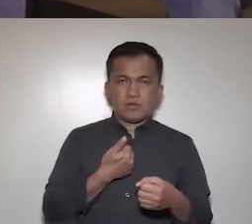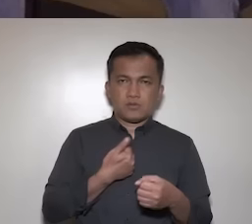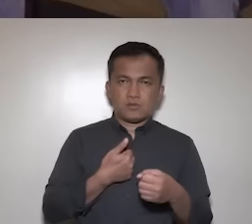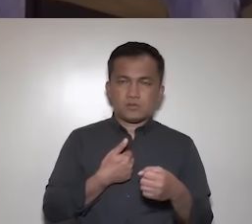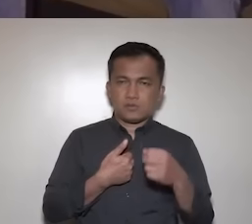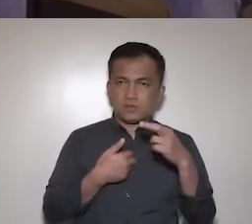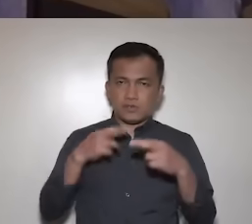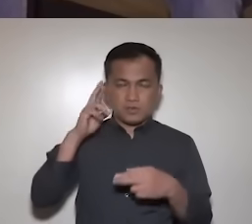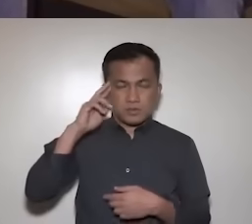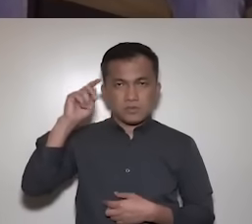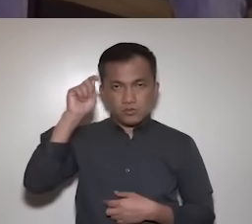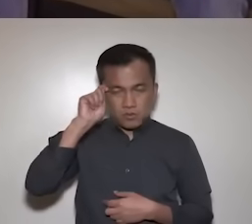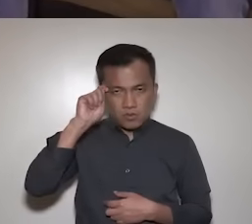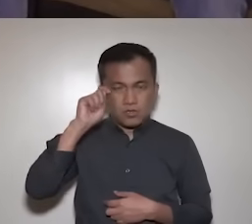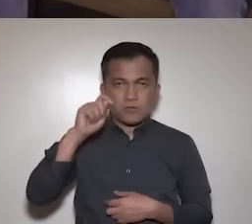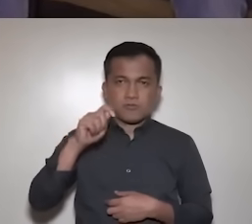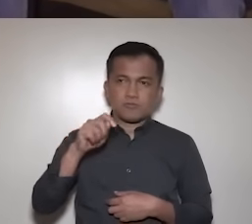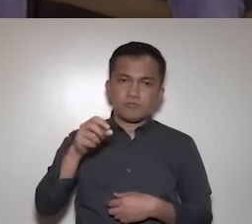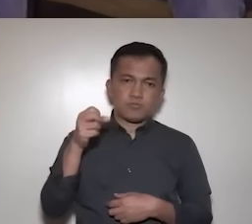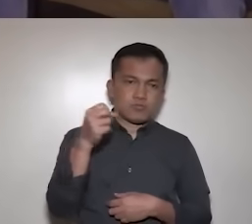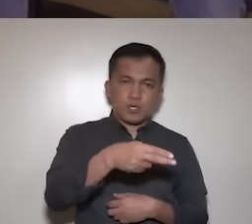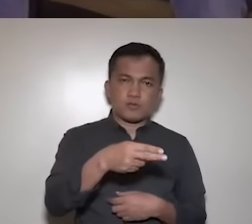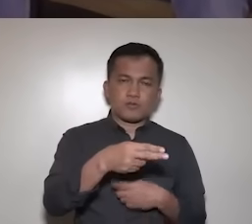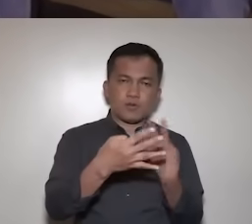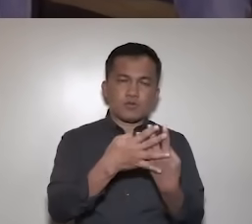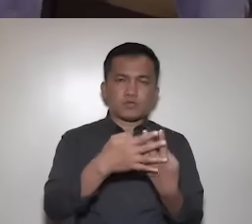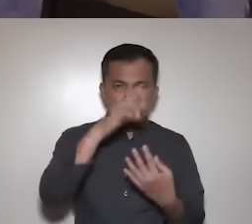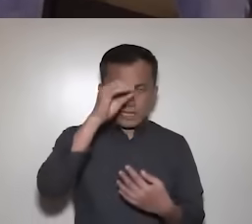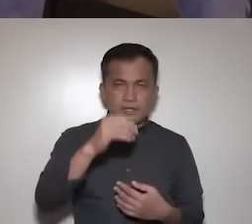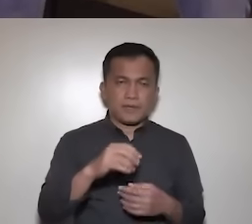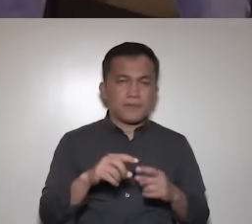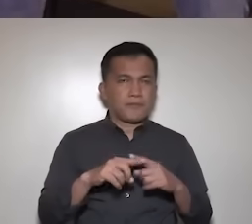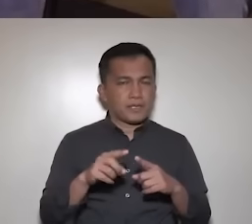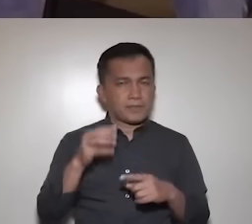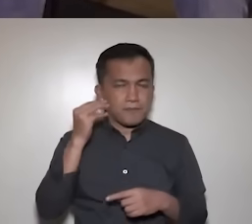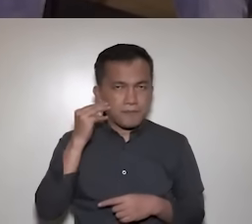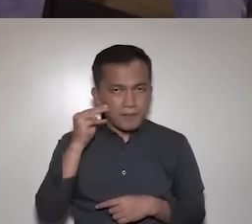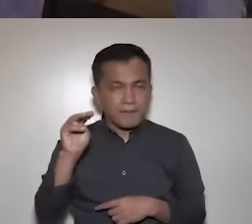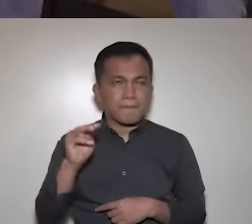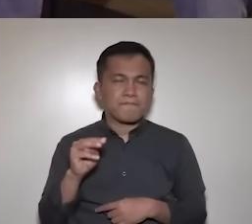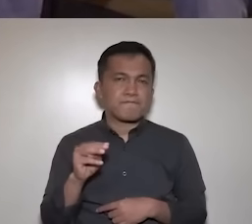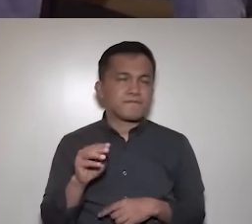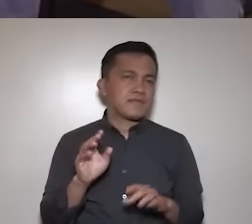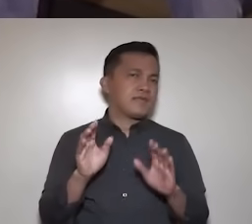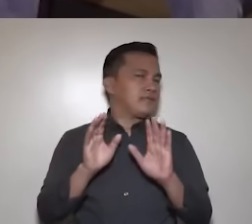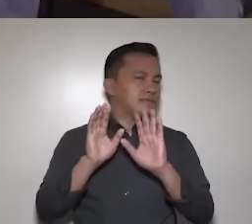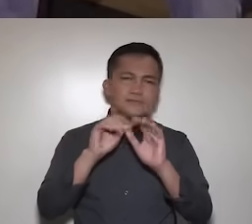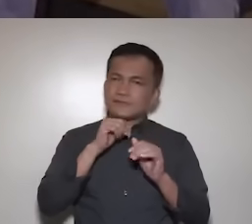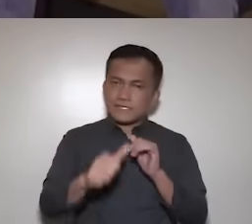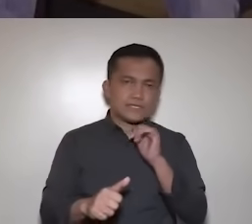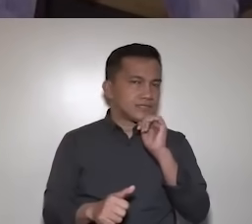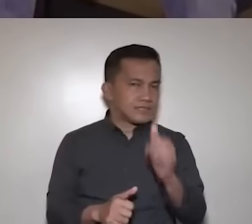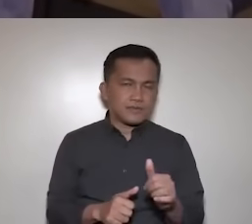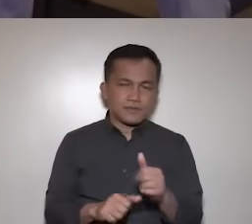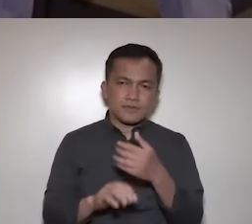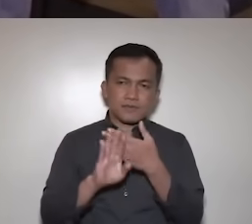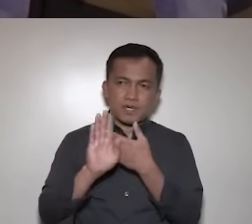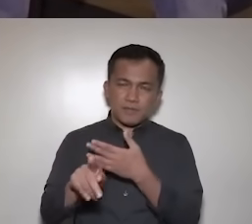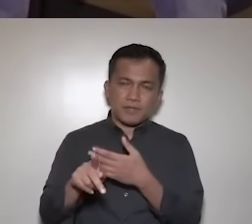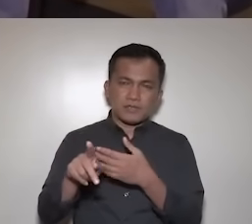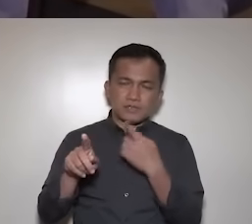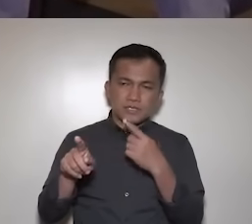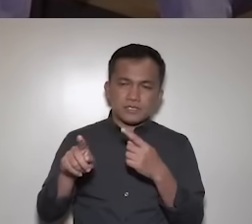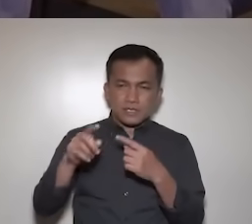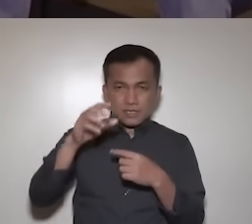si Rafi Tulo po, ang magpapakulong sa lalaki ito. Pero ma'am, hinding-hindi na siya babalik doon sa lalaki dahil sa